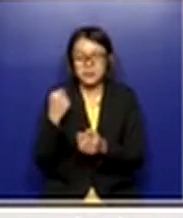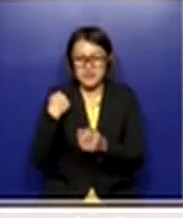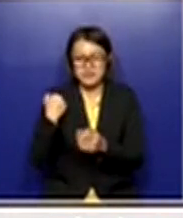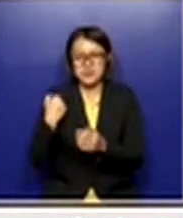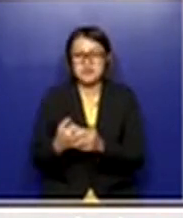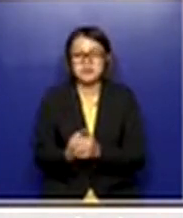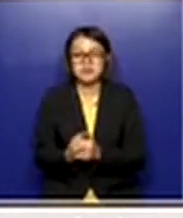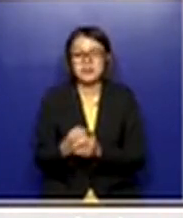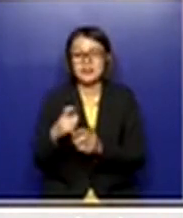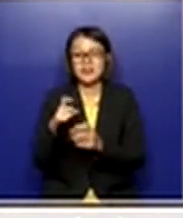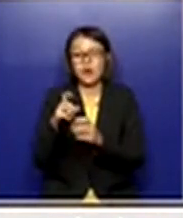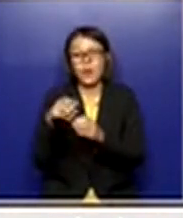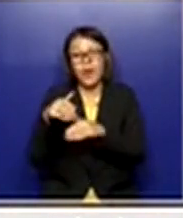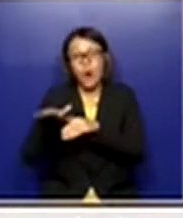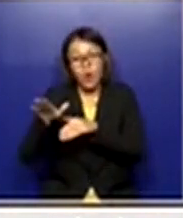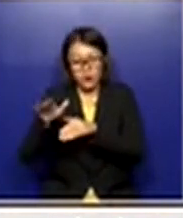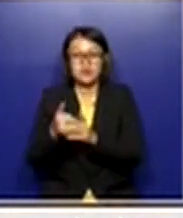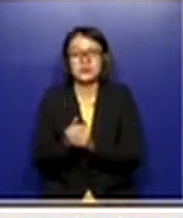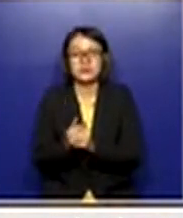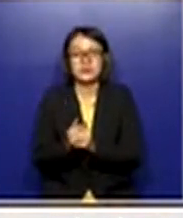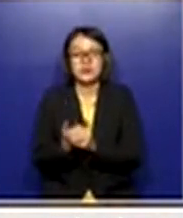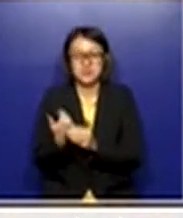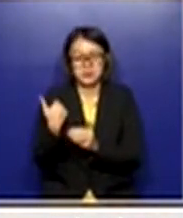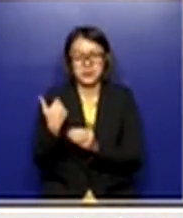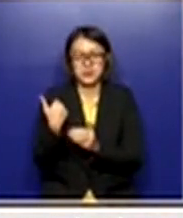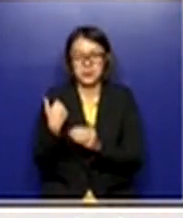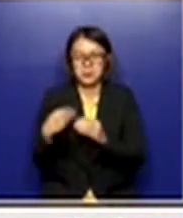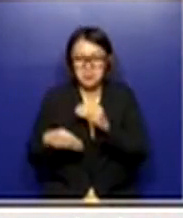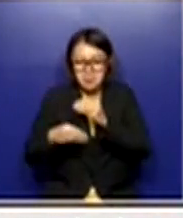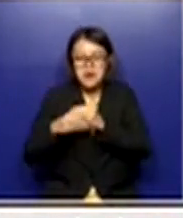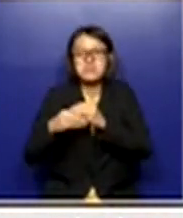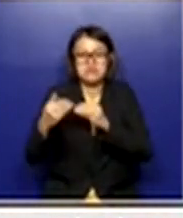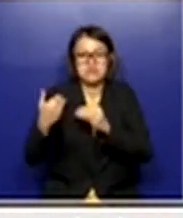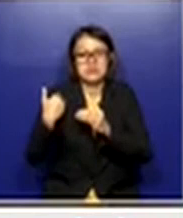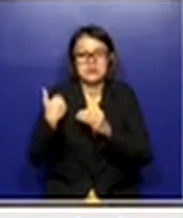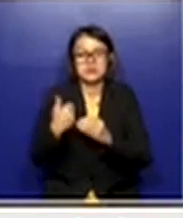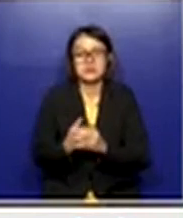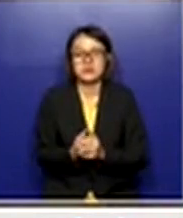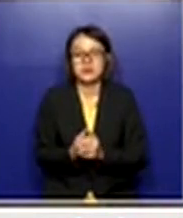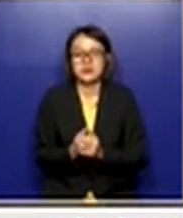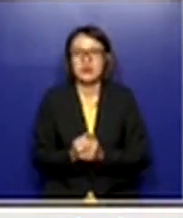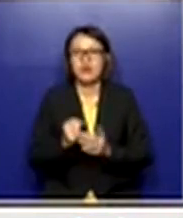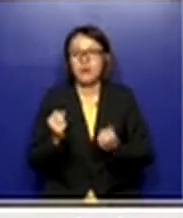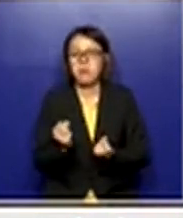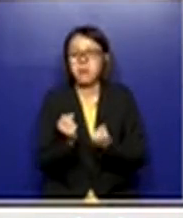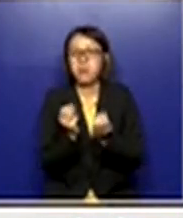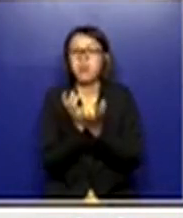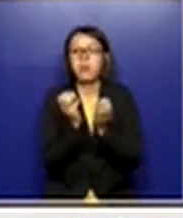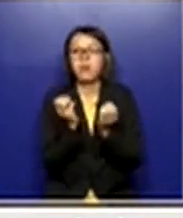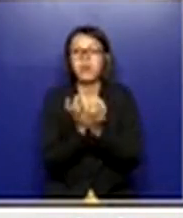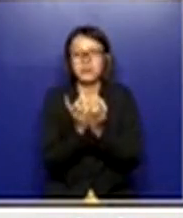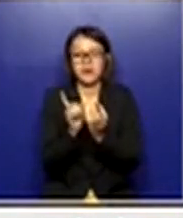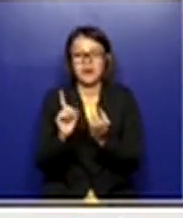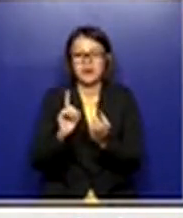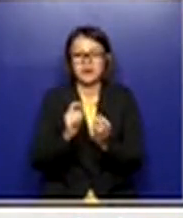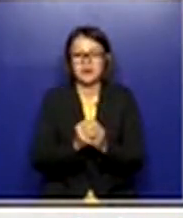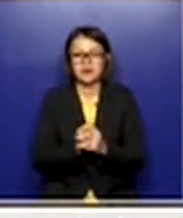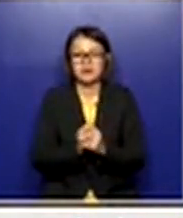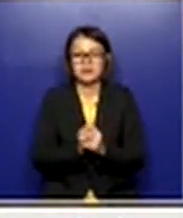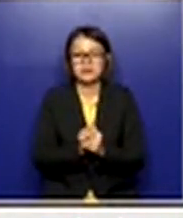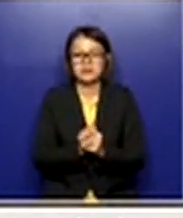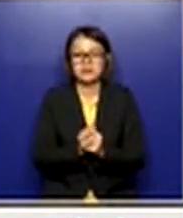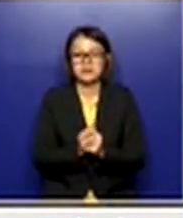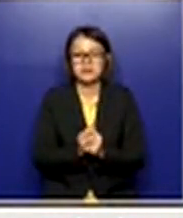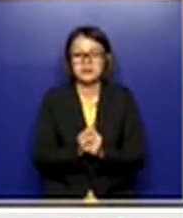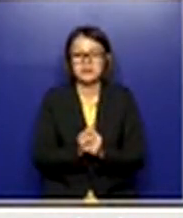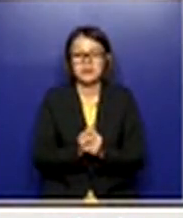ตเลือกตั้งที่หลายท่านได้ฝากไปแล้วก็คงมีต่อเนื่องค่ะประเด็นเรื่องผลกระทบนะคะอย่างที่ท่านได้กล่าวตอนชี้แจ